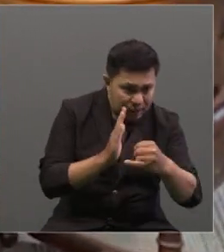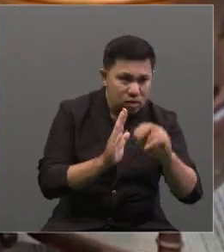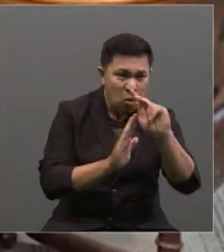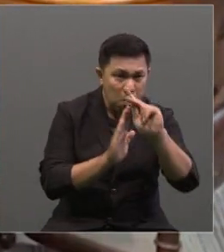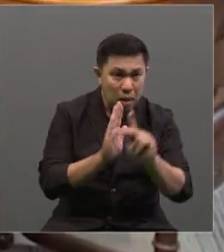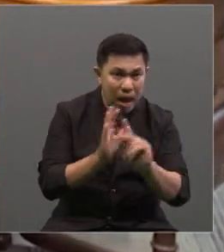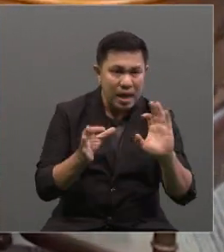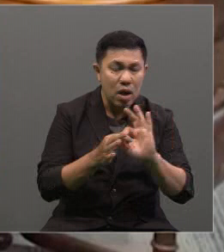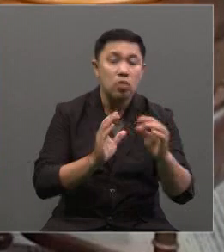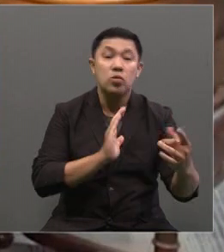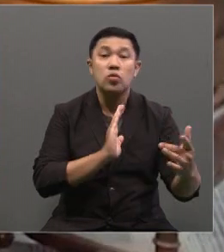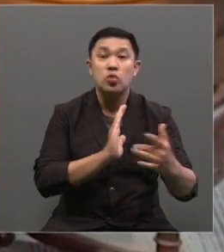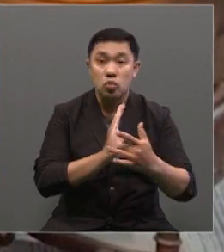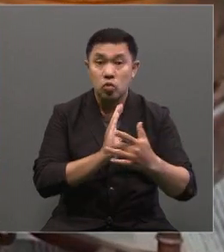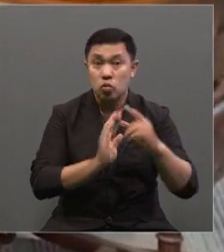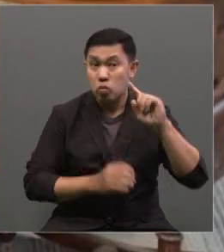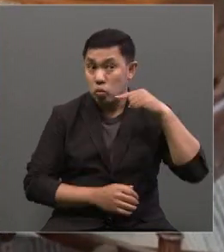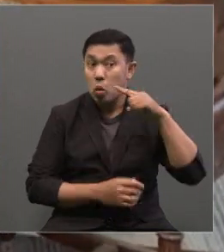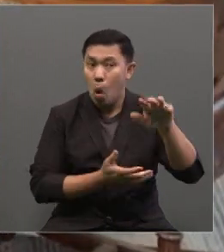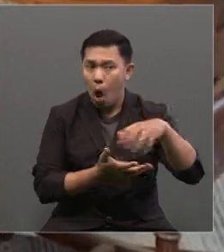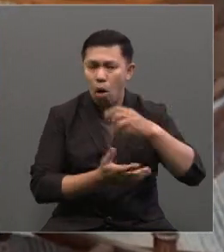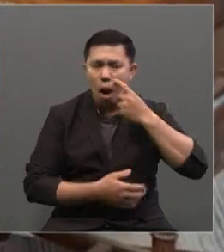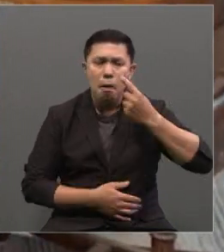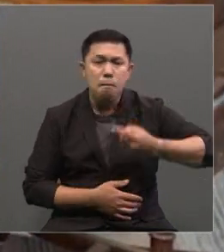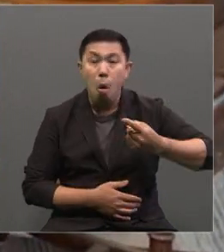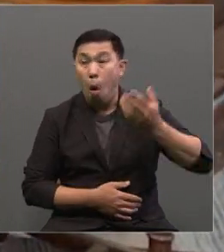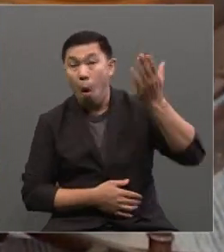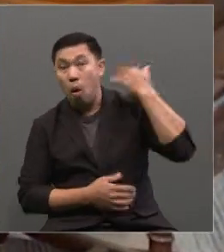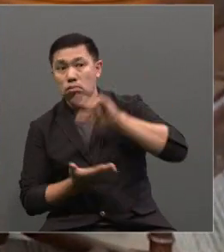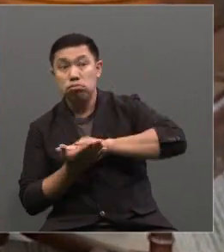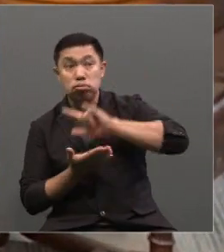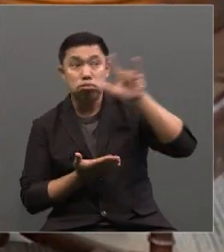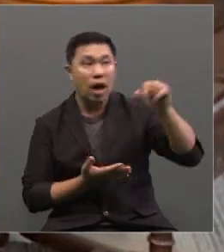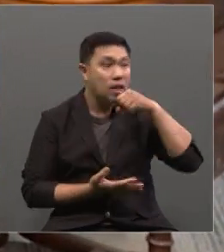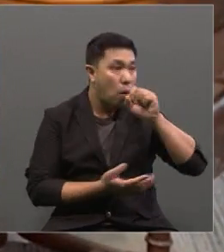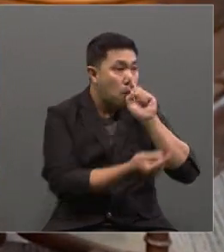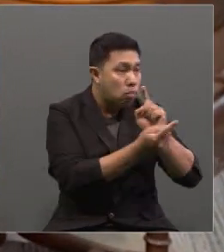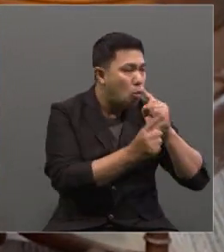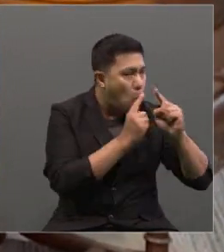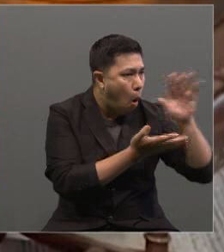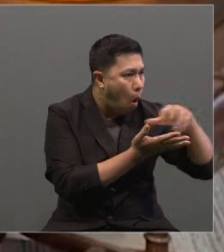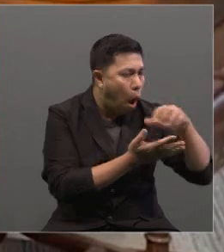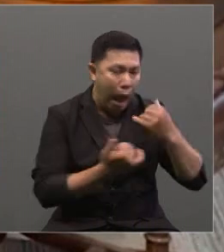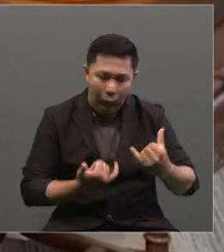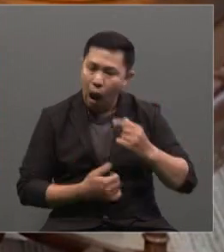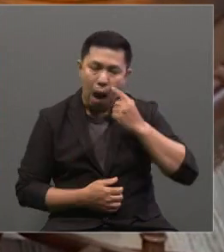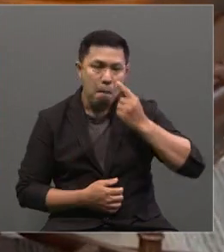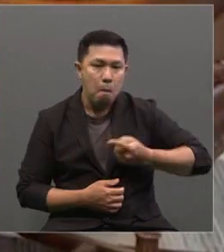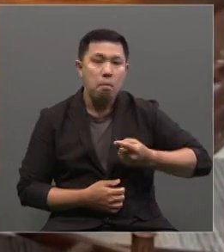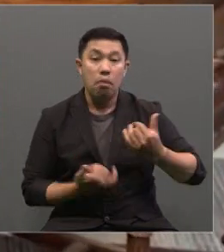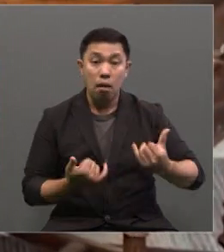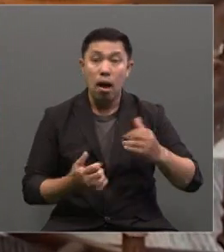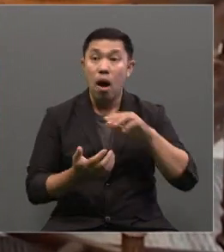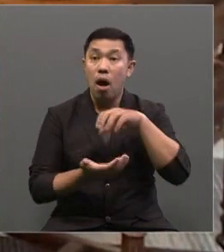ลยีนะครับก็บอกว่าคุณดิวเนี่ยยังให้การเหมือนเดิมนะครับจากคำให้การก่อนหน้านี้ที่ไต้หวันส่วนความคืบหน้าคดีมาเก๊า